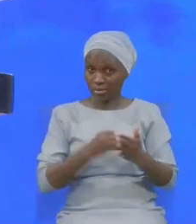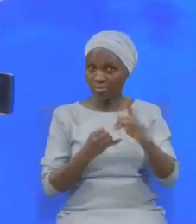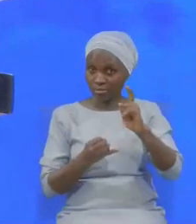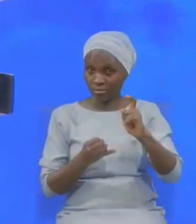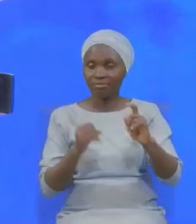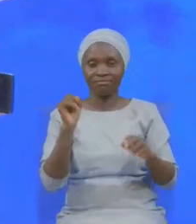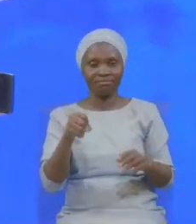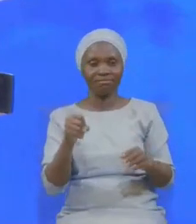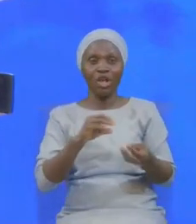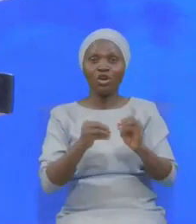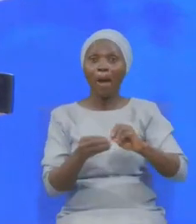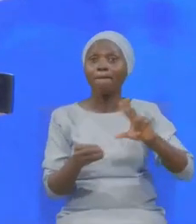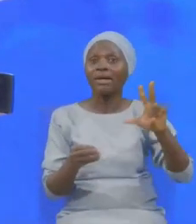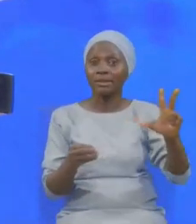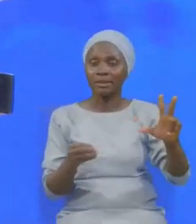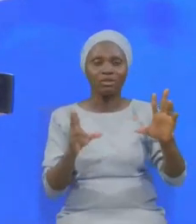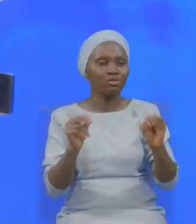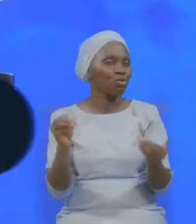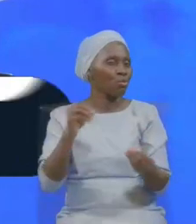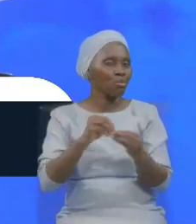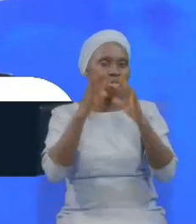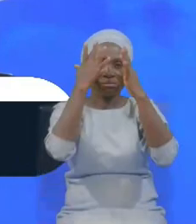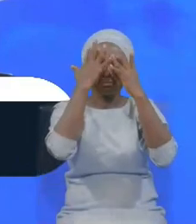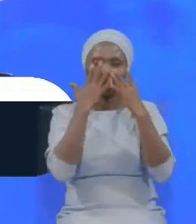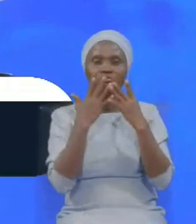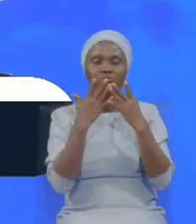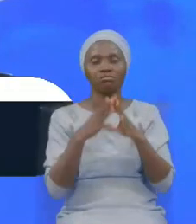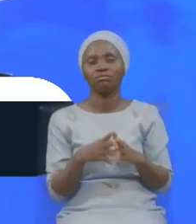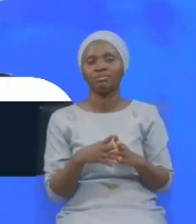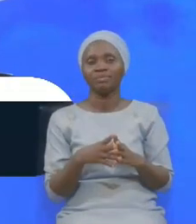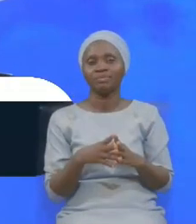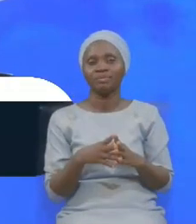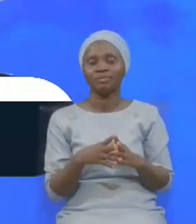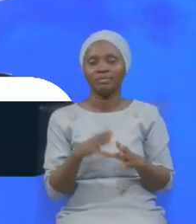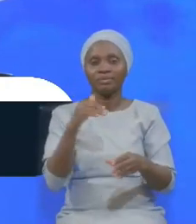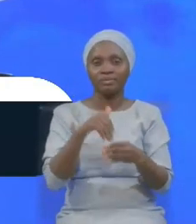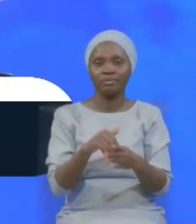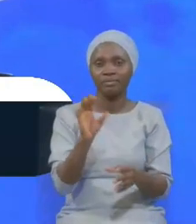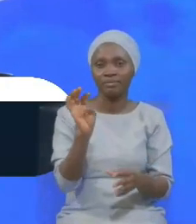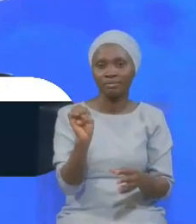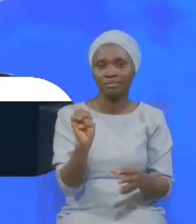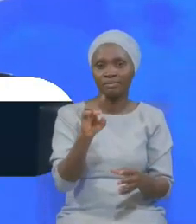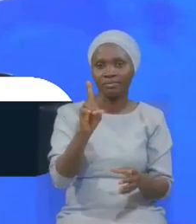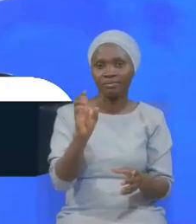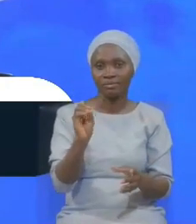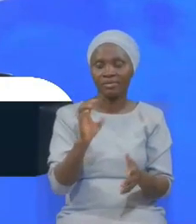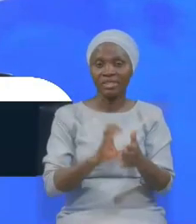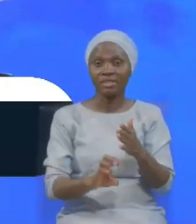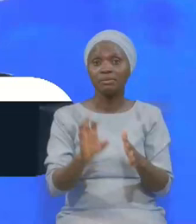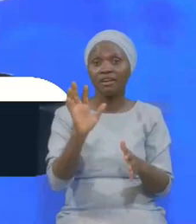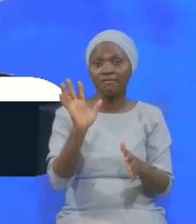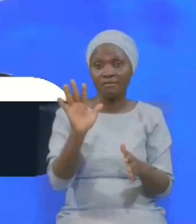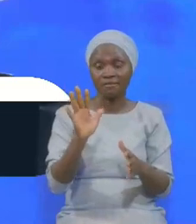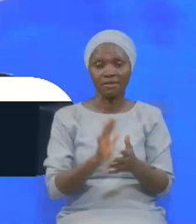plus jamais d'amertume. Nous allons à Exode 15. Exode